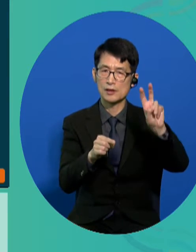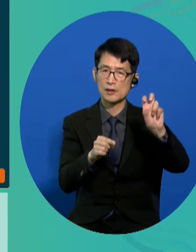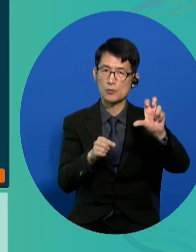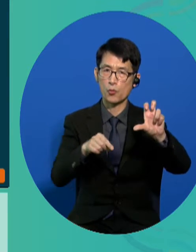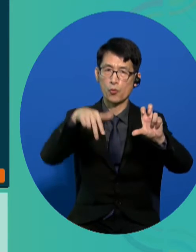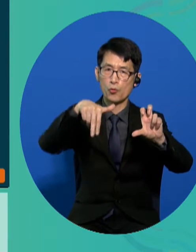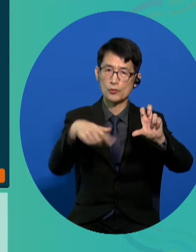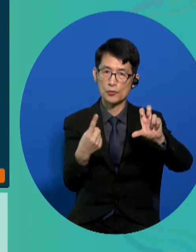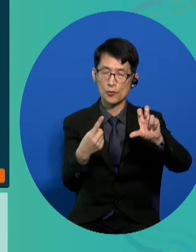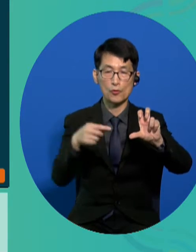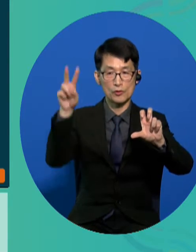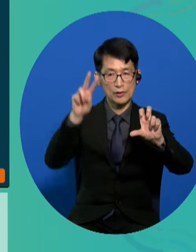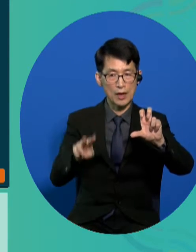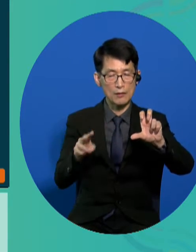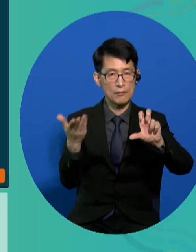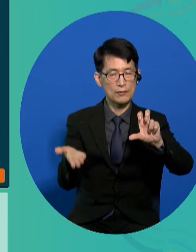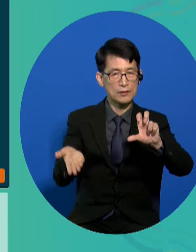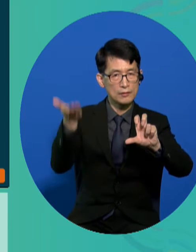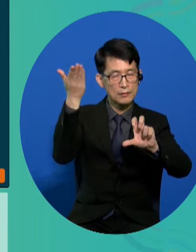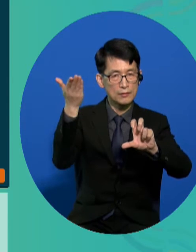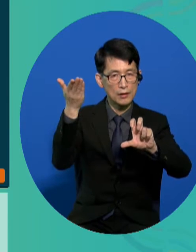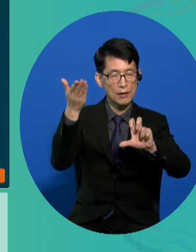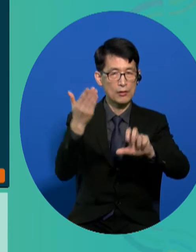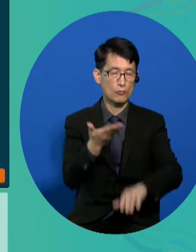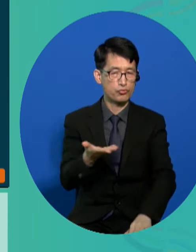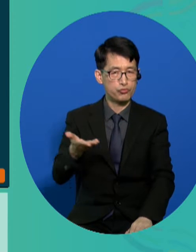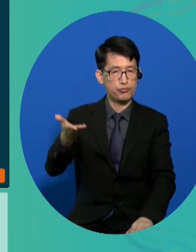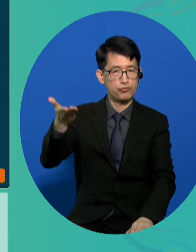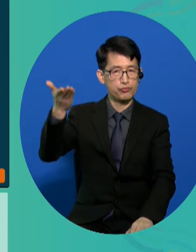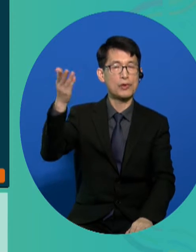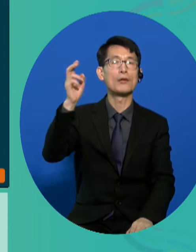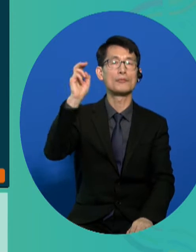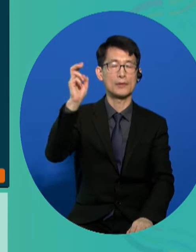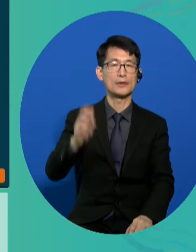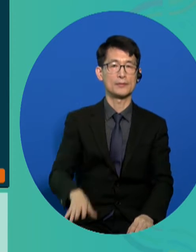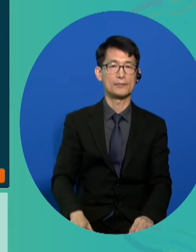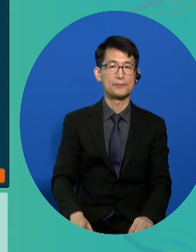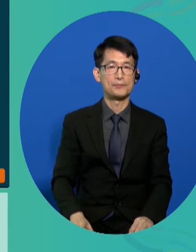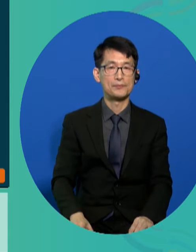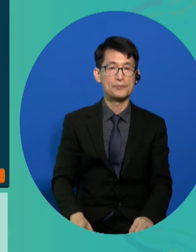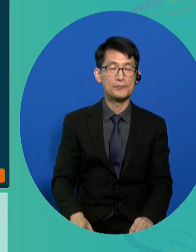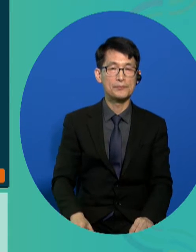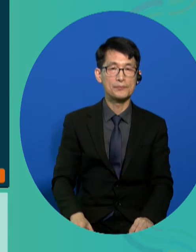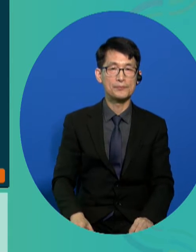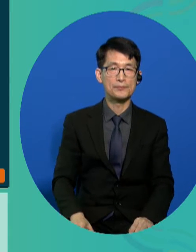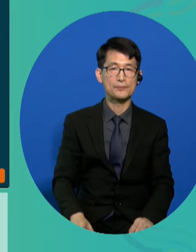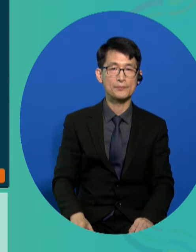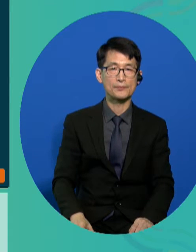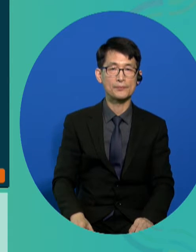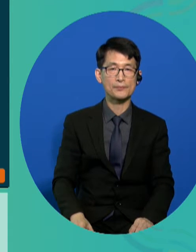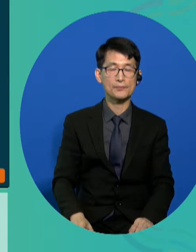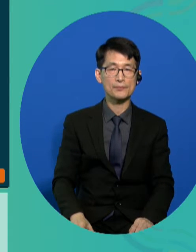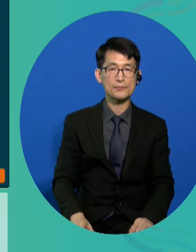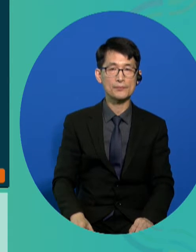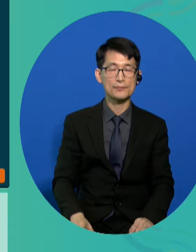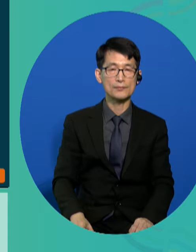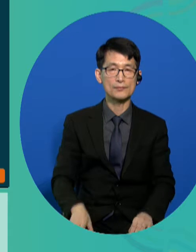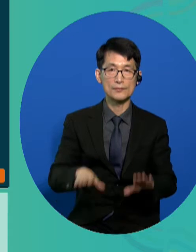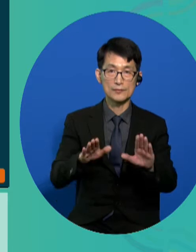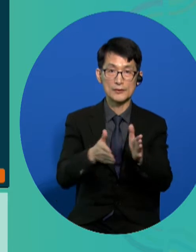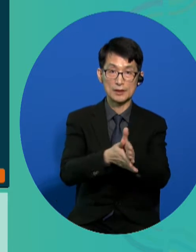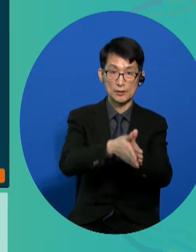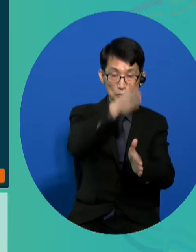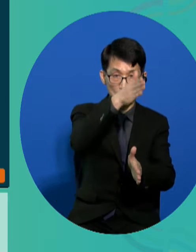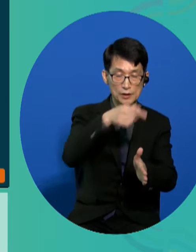이상으로 성장할 것으로 보입니다. 스마트 시티에서 접근성과 포용성은 매우 중요합니다.